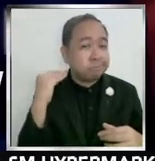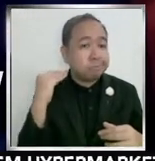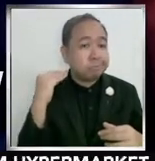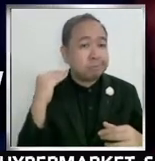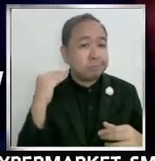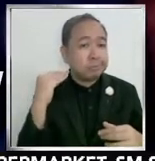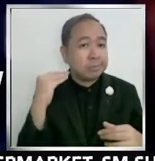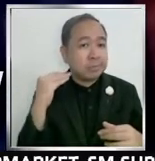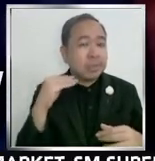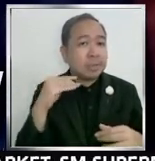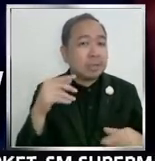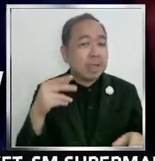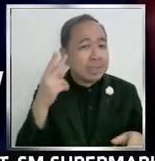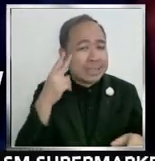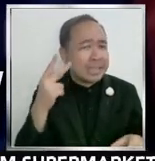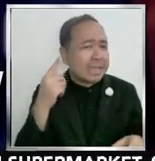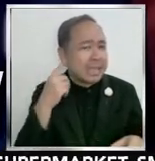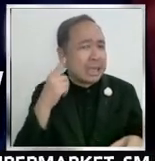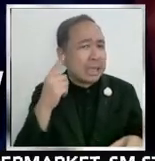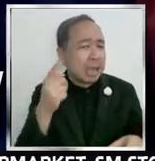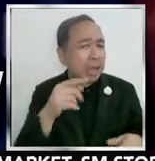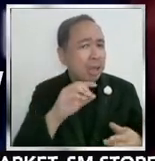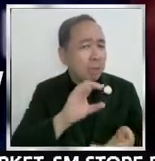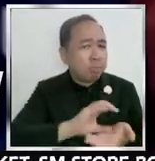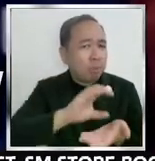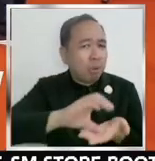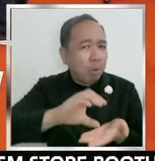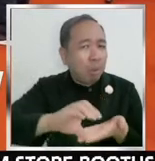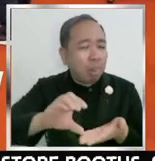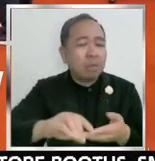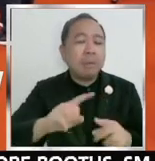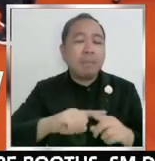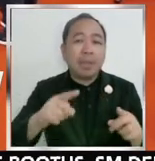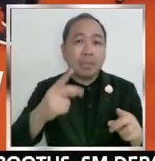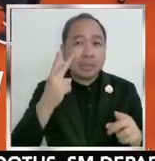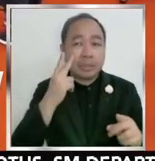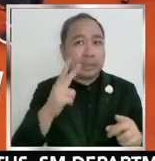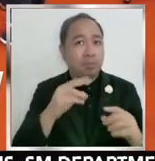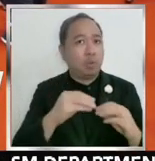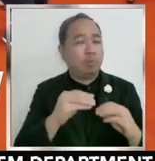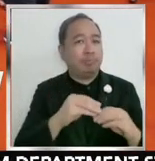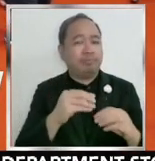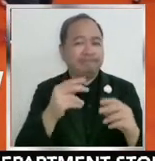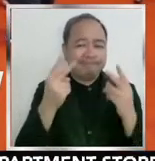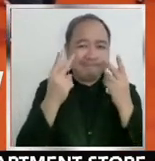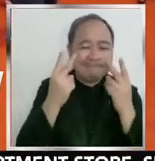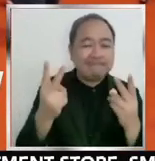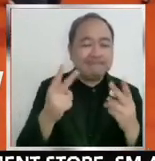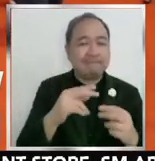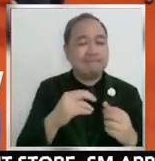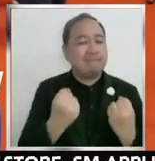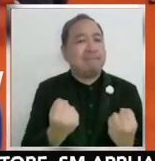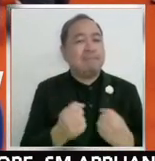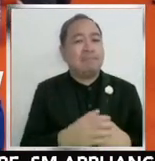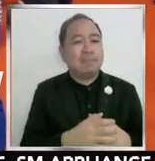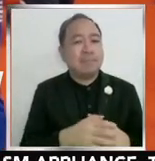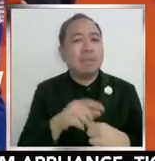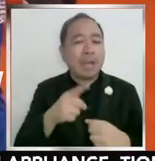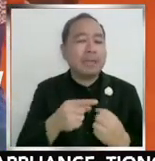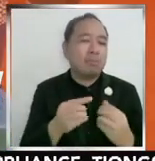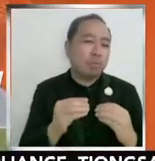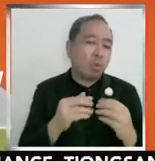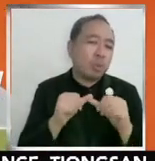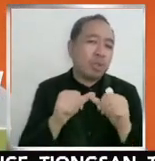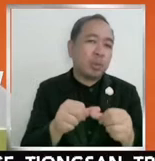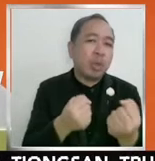bola, pero mas tumataas yung ball feel ko po. Kailangan daw ang patuloy na suporta sa Philippine Sports Federation for the